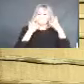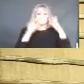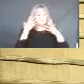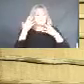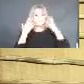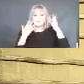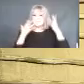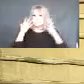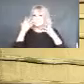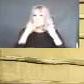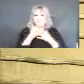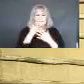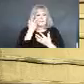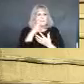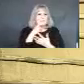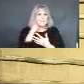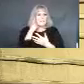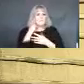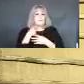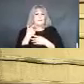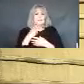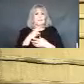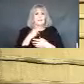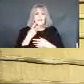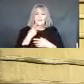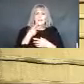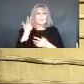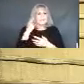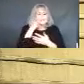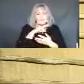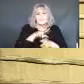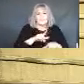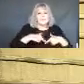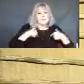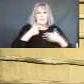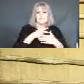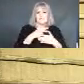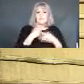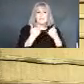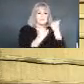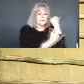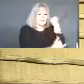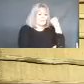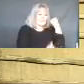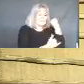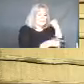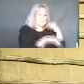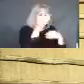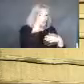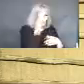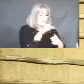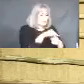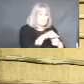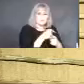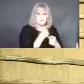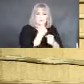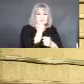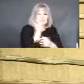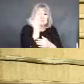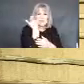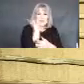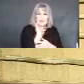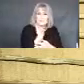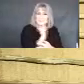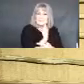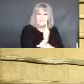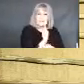nie. Ek weet nie hoe leef ons hierdie story verder nie, want ek het nog nooit gelewe in 'n volk nie. Ek het nie geloof so verstaan nie. Wat nog